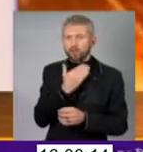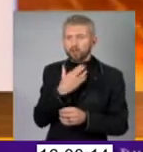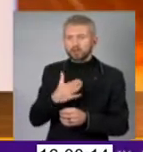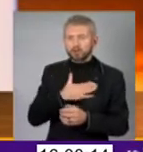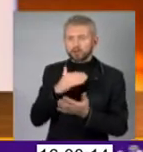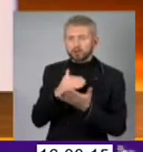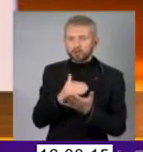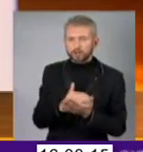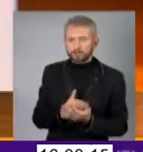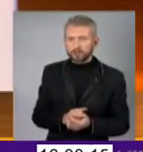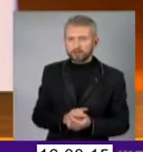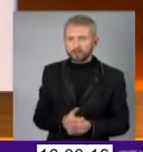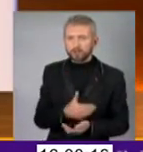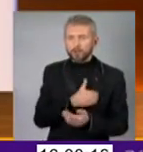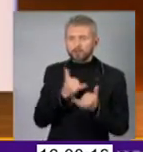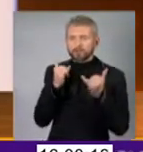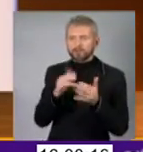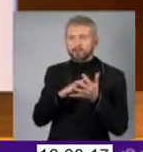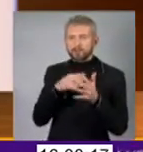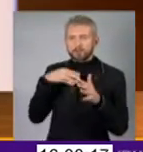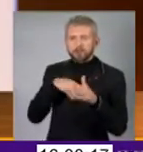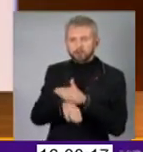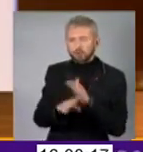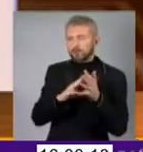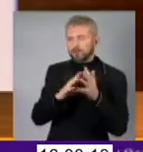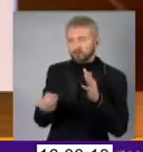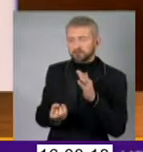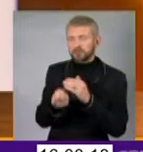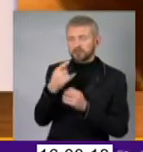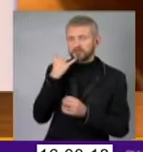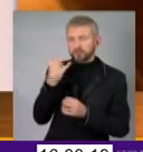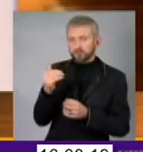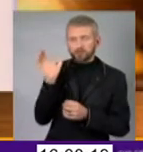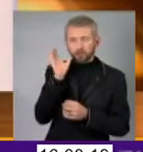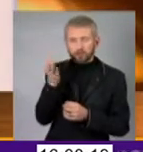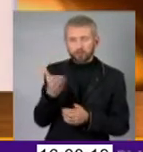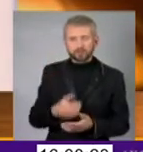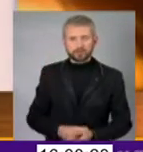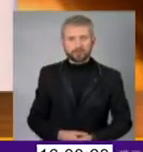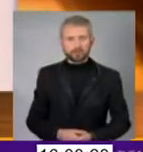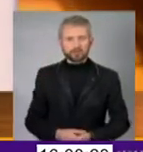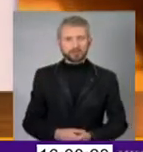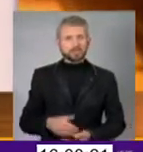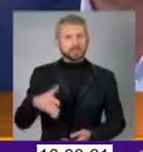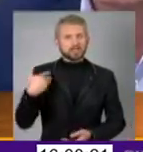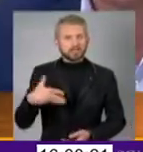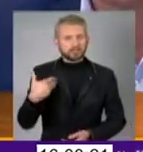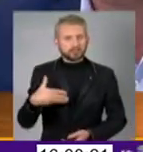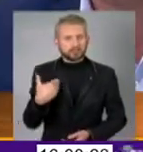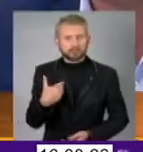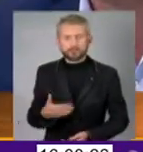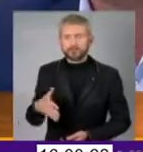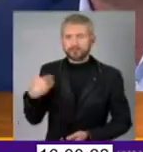нашого ефіру. Хотіла присвятити метро на Виноградар, але у нас з'явився дзвінок. Давайте послухаємо. Добрий день. Здравствуйте. Так, добрий